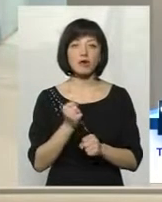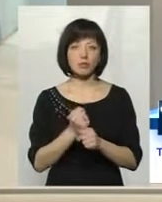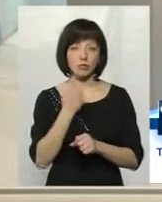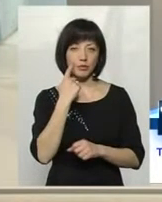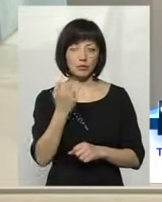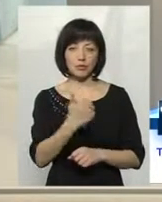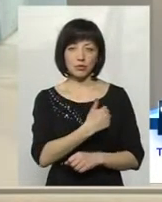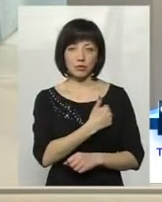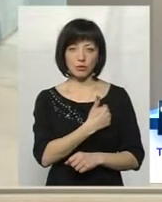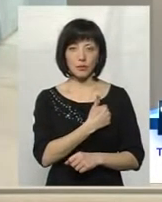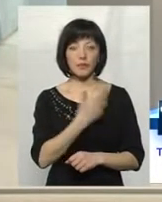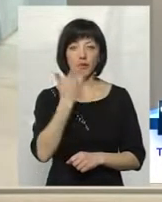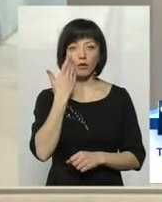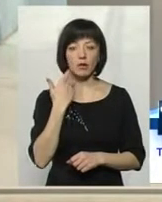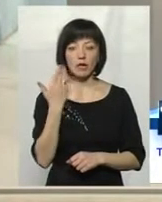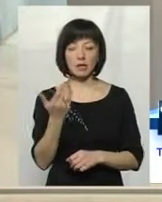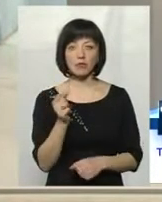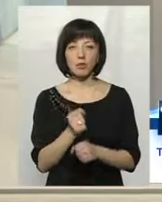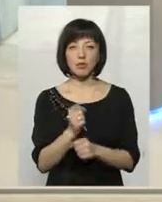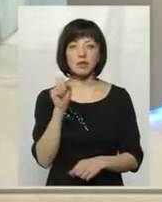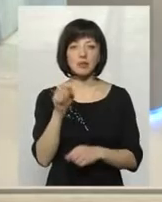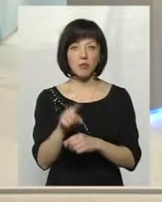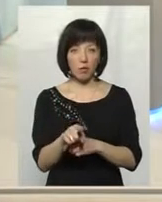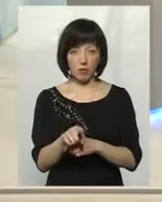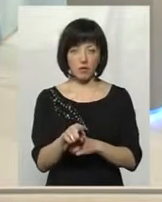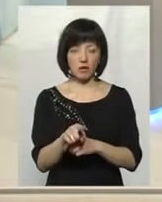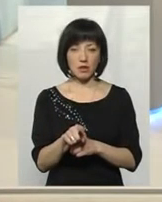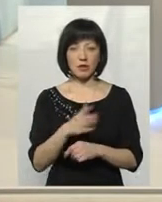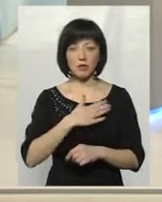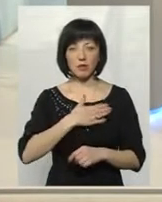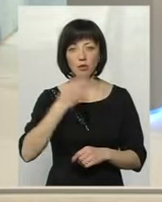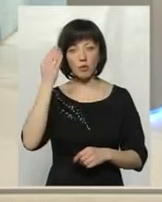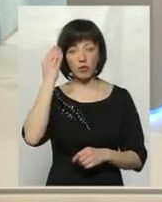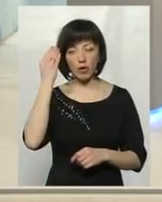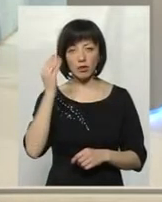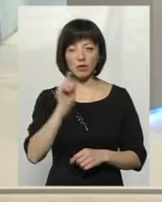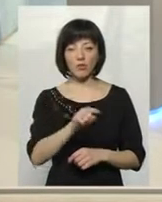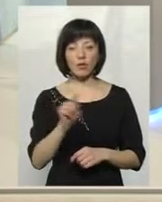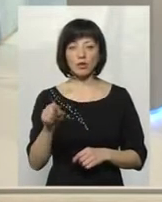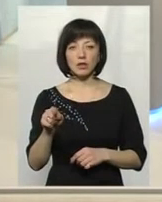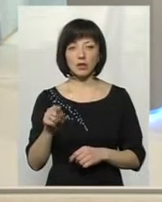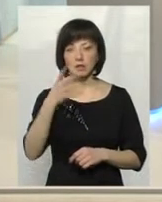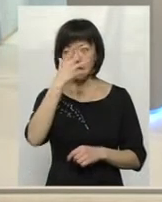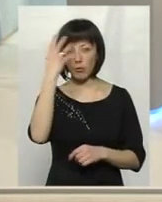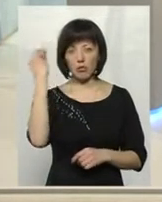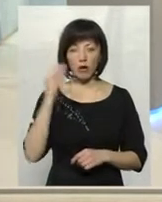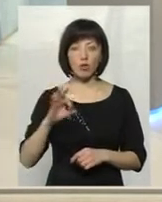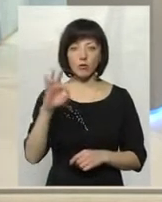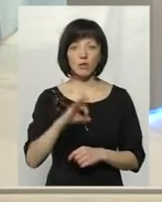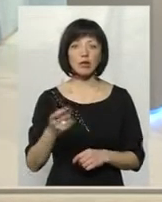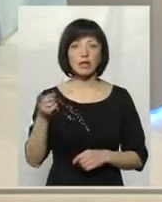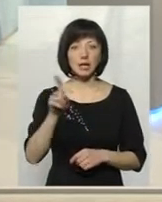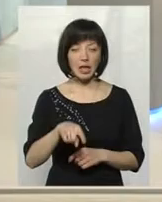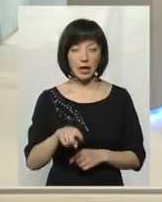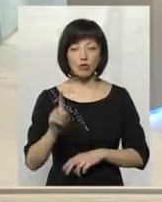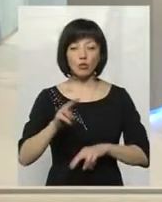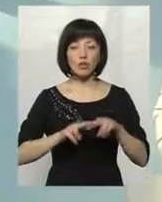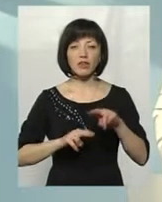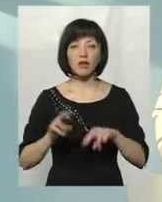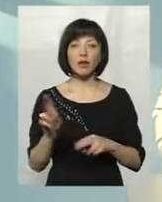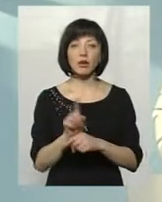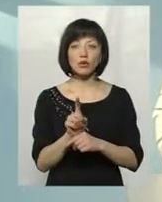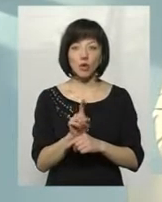працюють із замовниками. Коли їм роблять замовлення, на мій погляд, вони забувають про те, що і будівельні